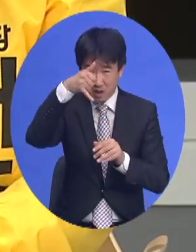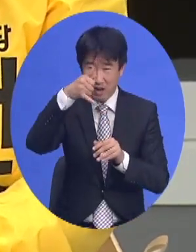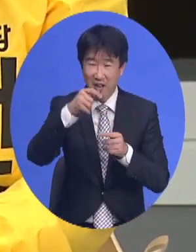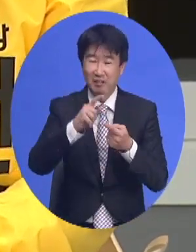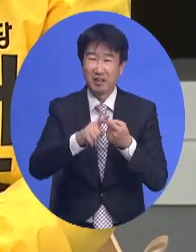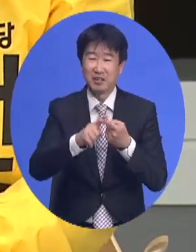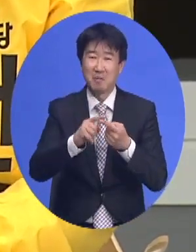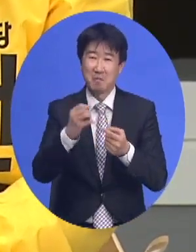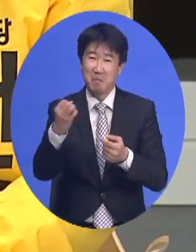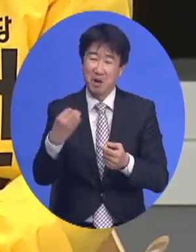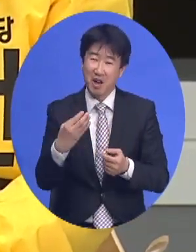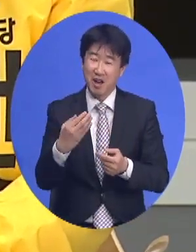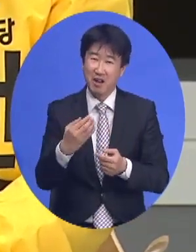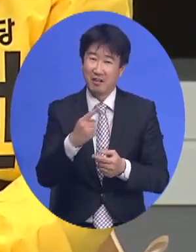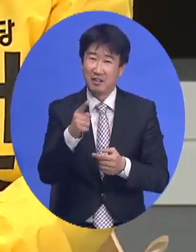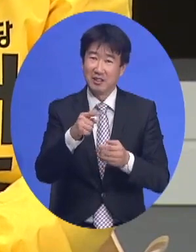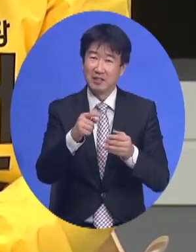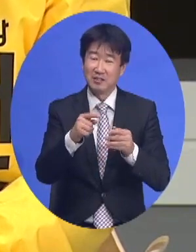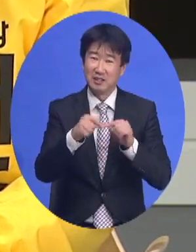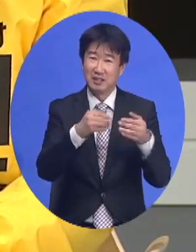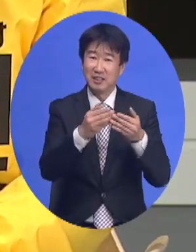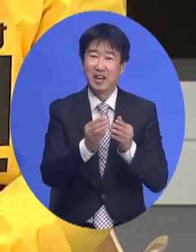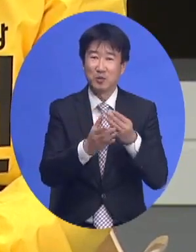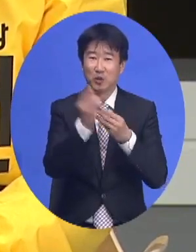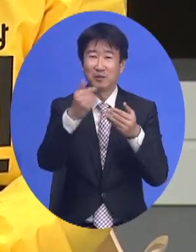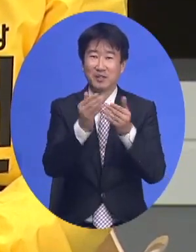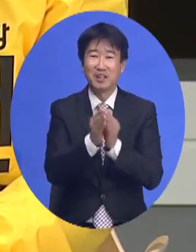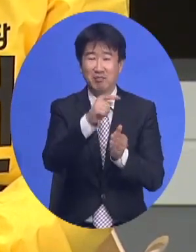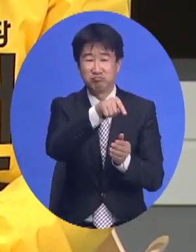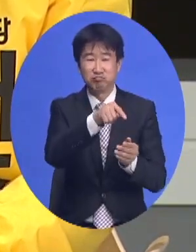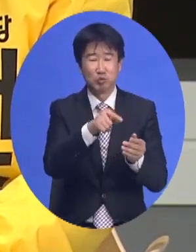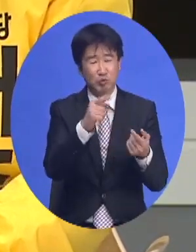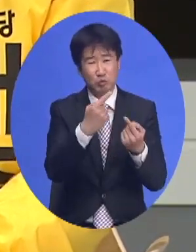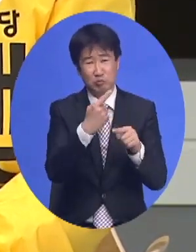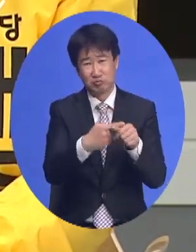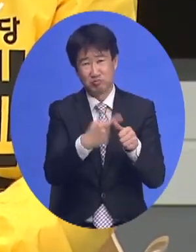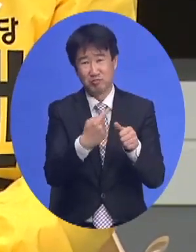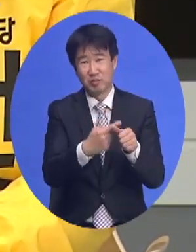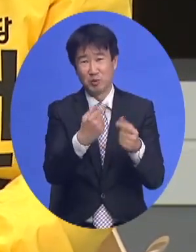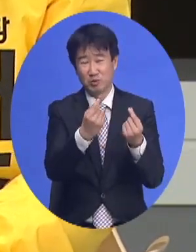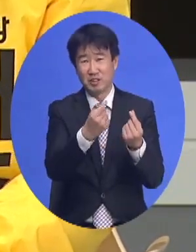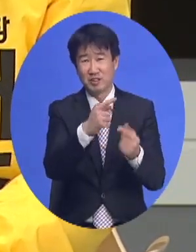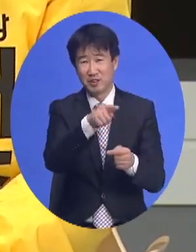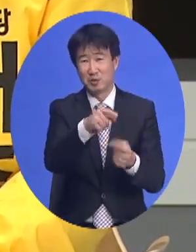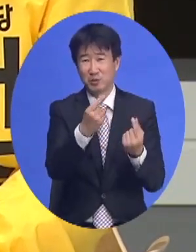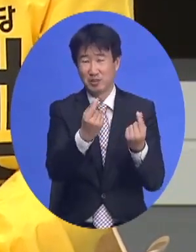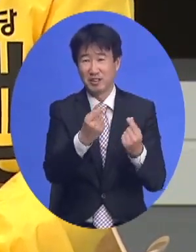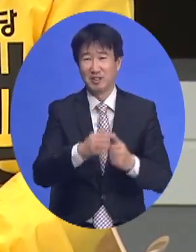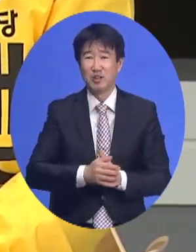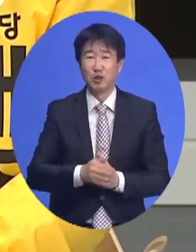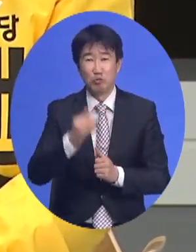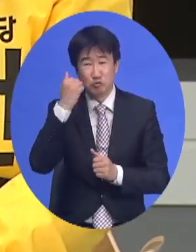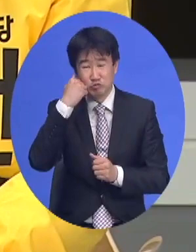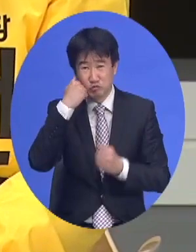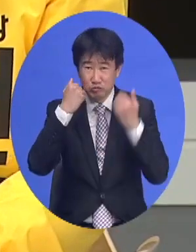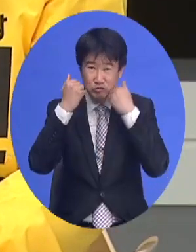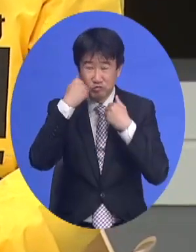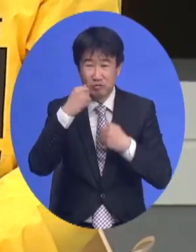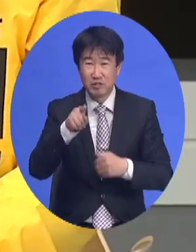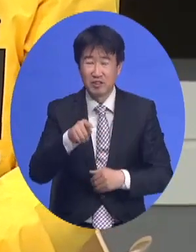얘기를 하실 수 있는 네. 당이 지금 미통당이 아니지 않습니까? 맞지 않습니까? 네. 누가